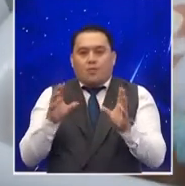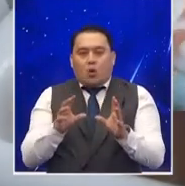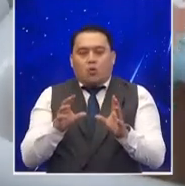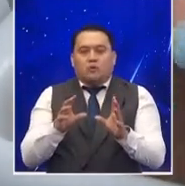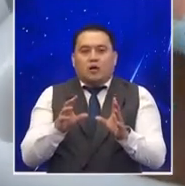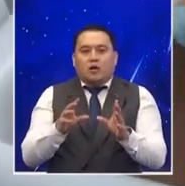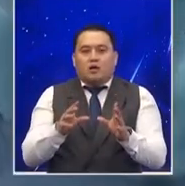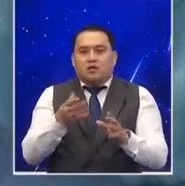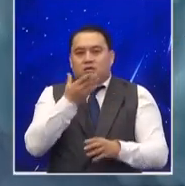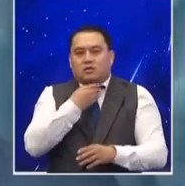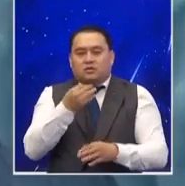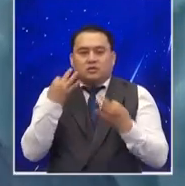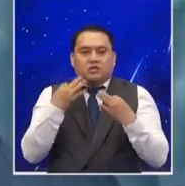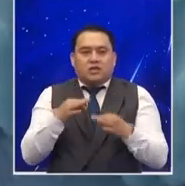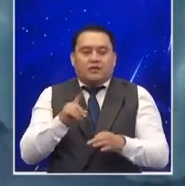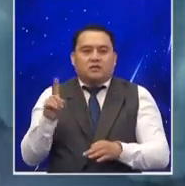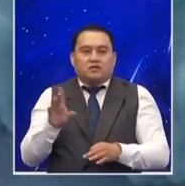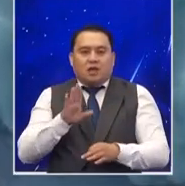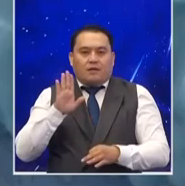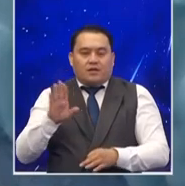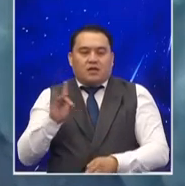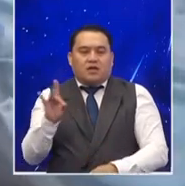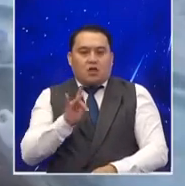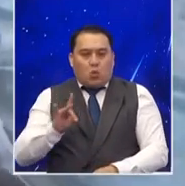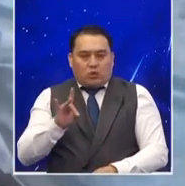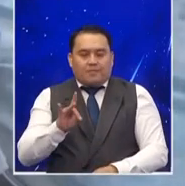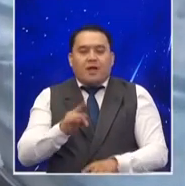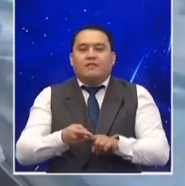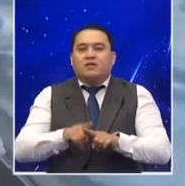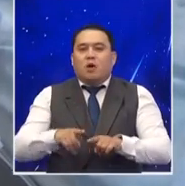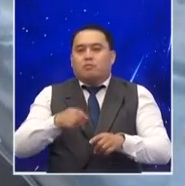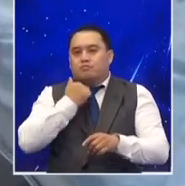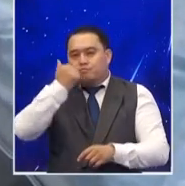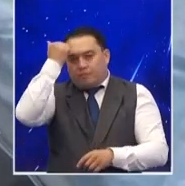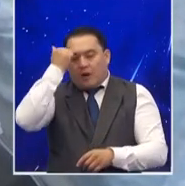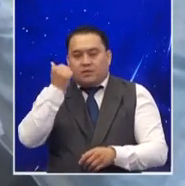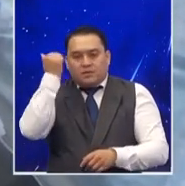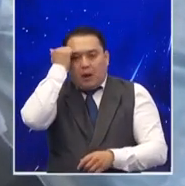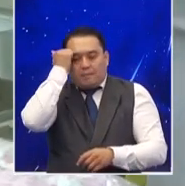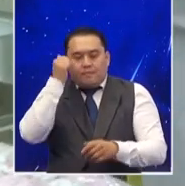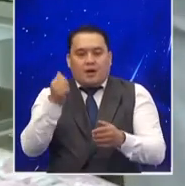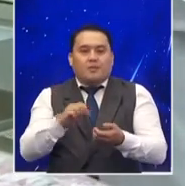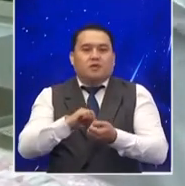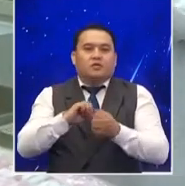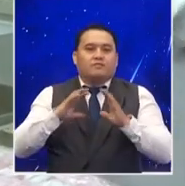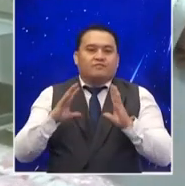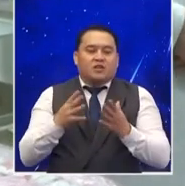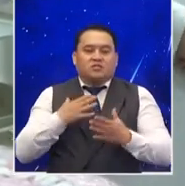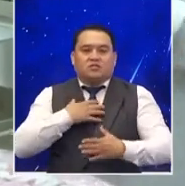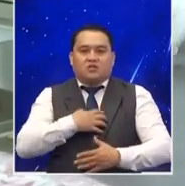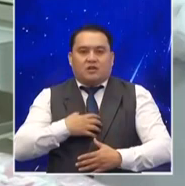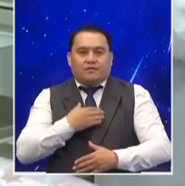малыша, украсил символ независимости и логотип региона. Отныне памятный подарок станет живым напоминанием о значимом событий в жизни